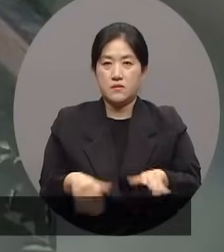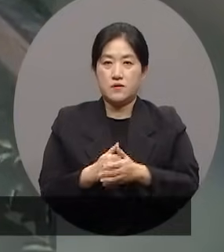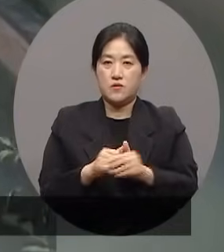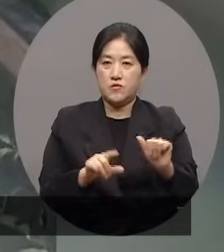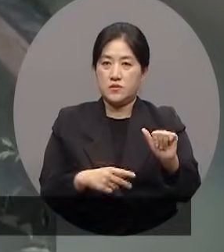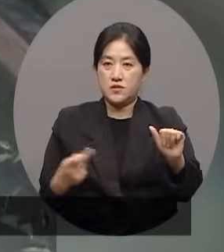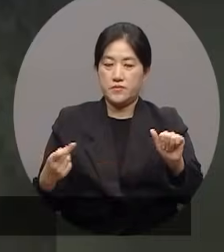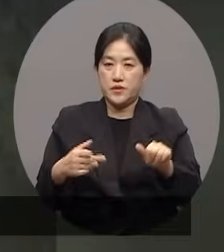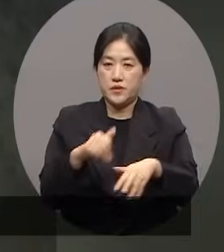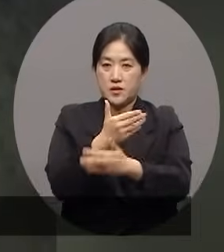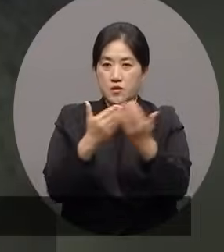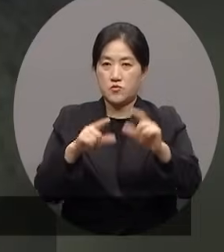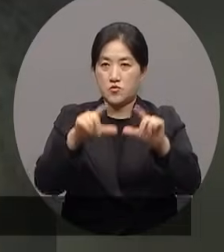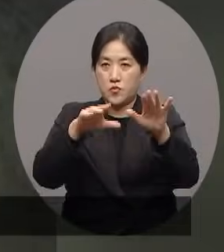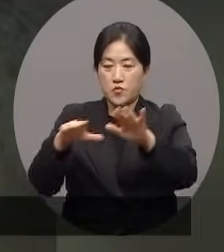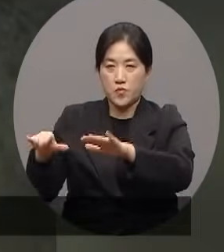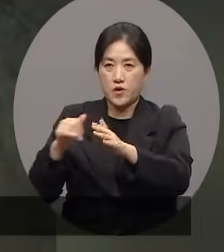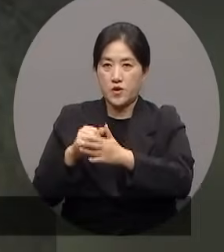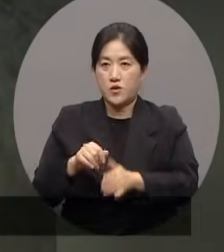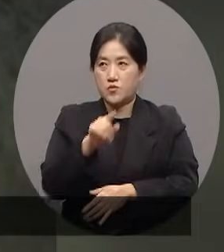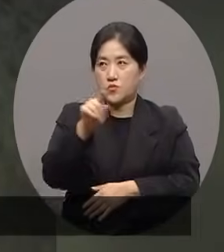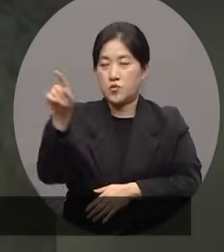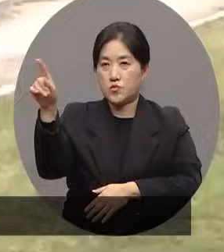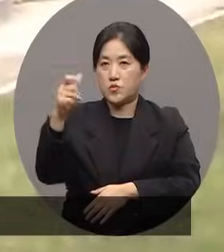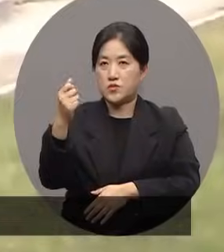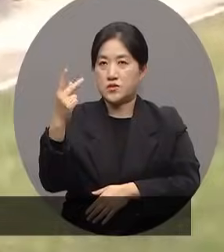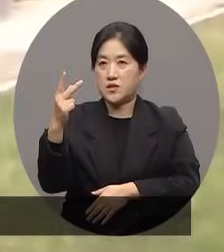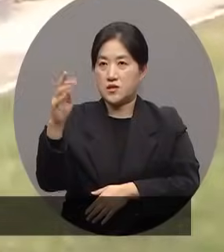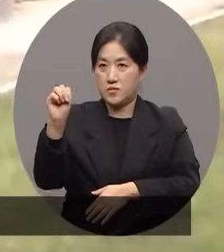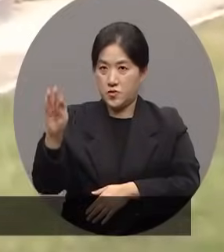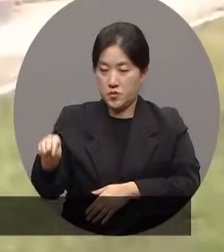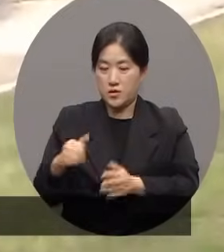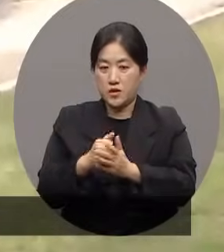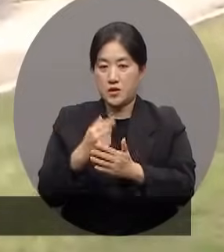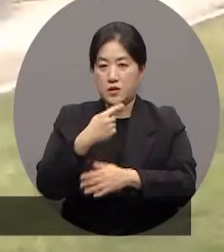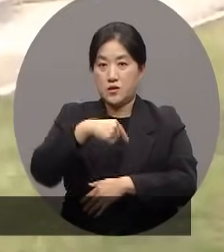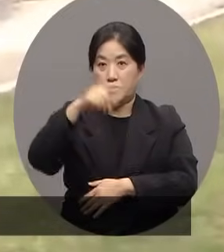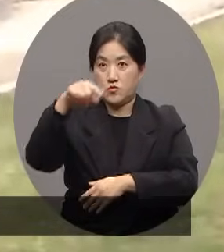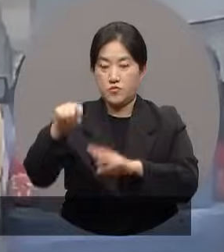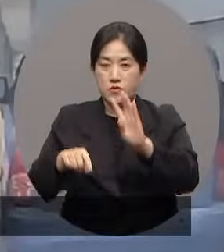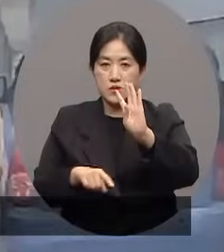강원 동해시 북동쪽 52km 해역에서는 규모